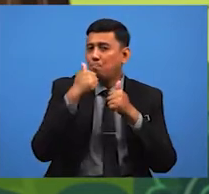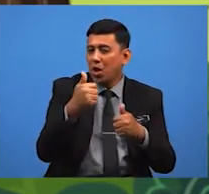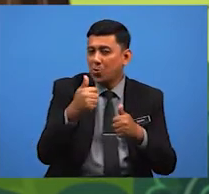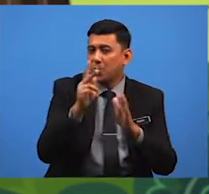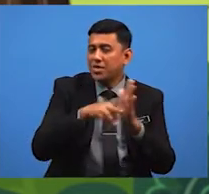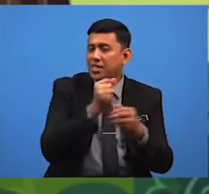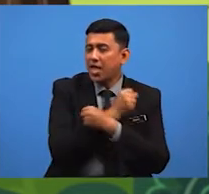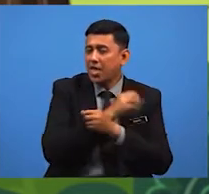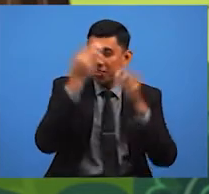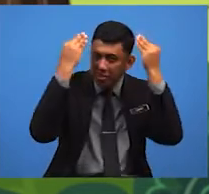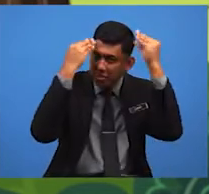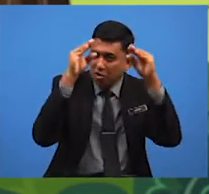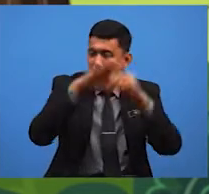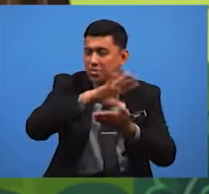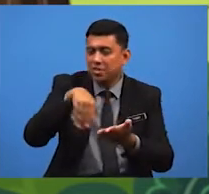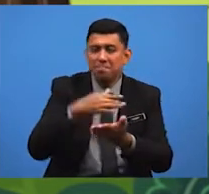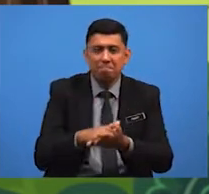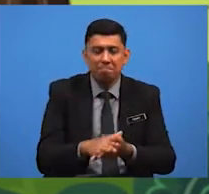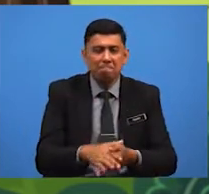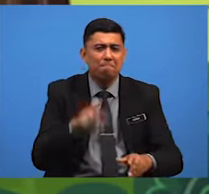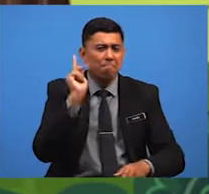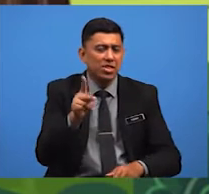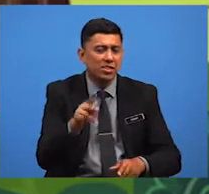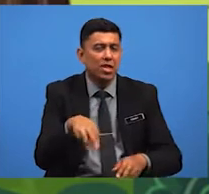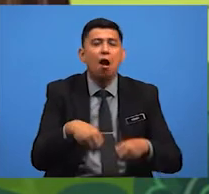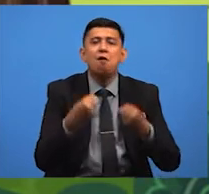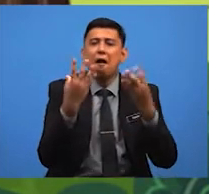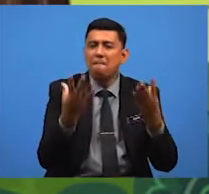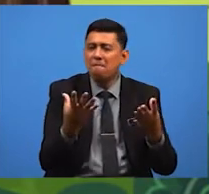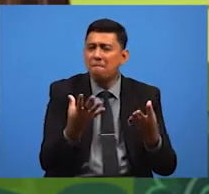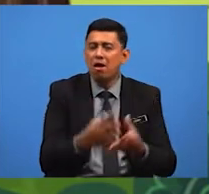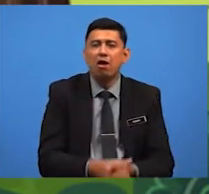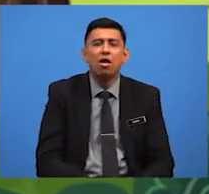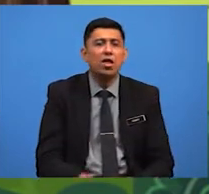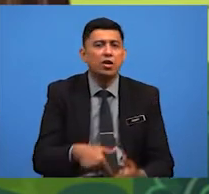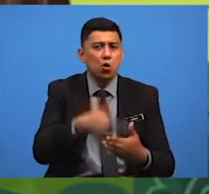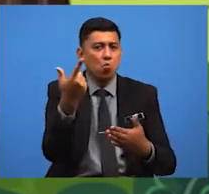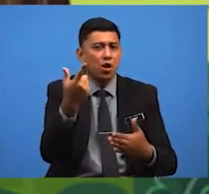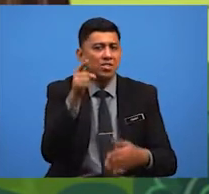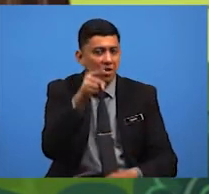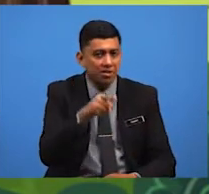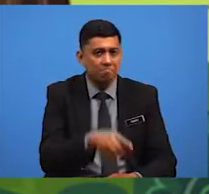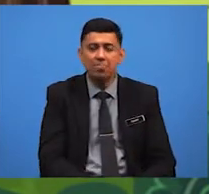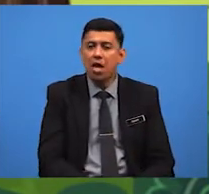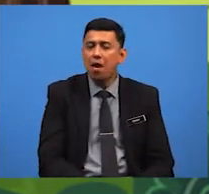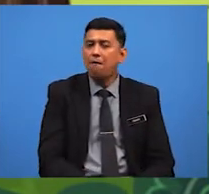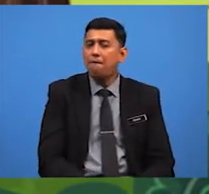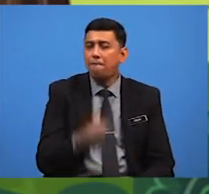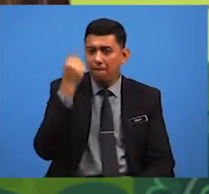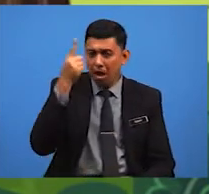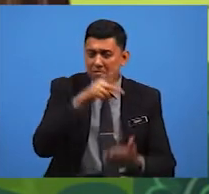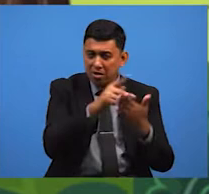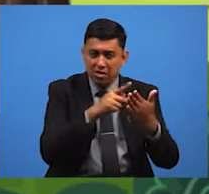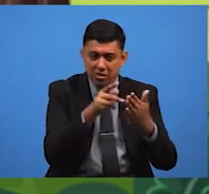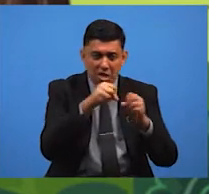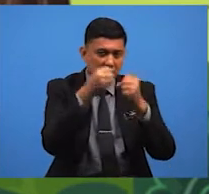Bagus kesayangan cikgu semua. Pasti ramai di luar sana yang betul-betul faham akan kajian